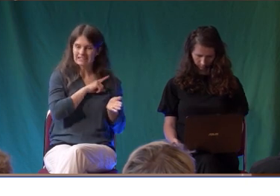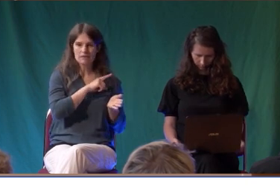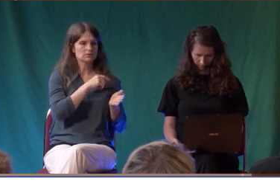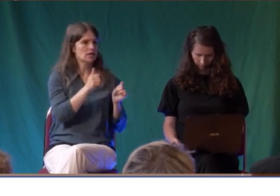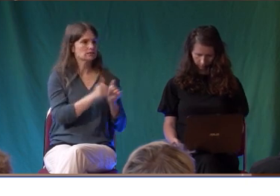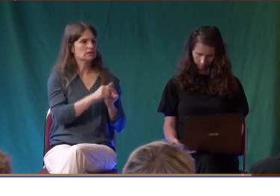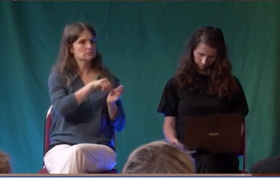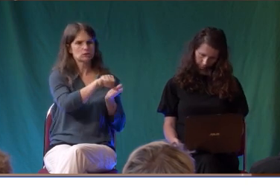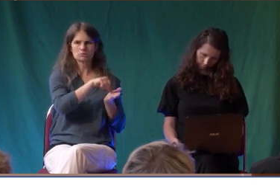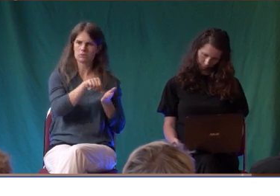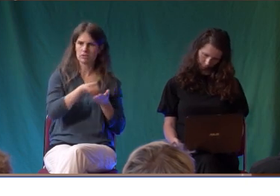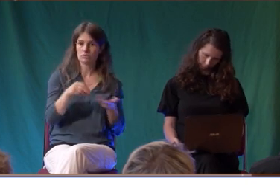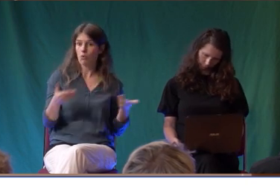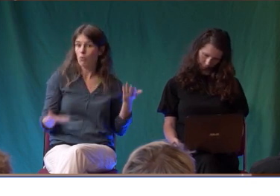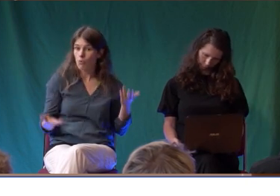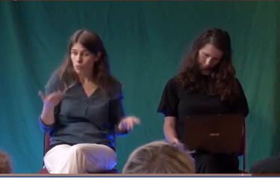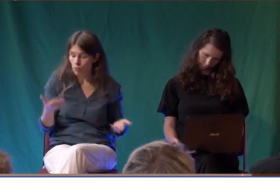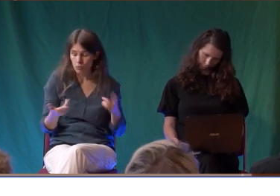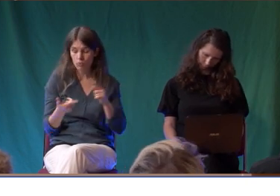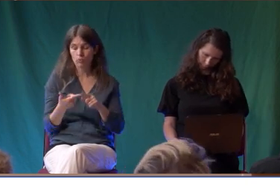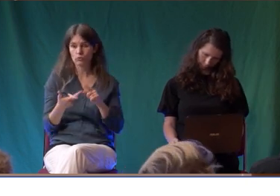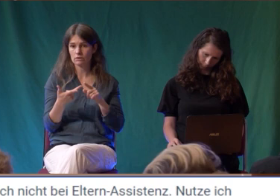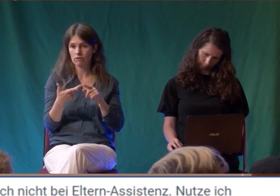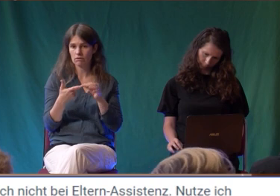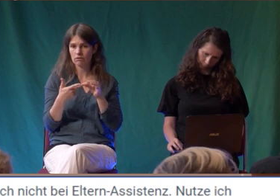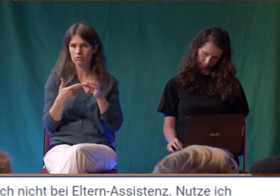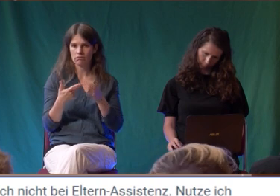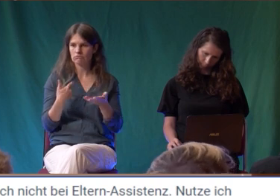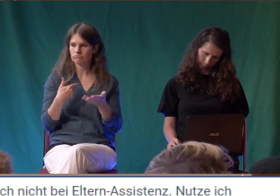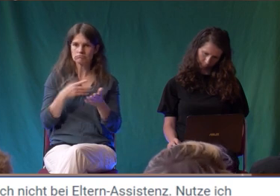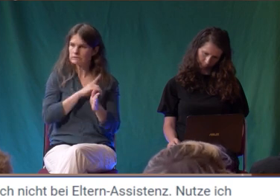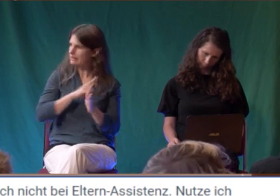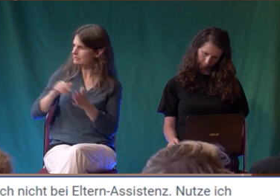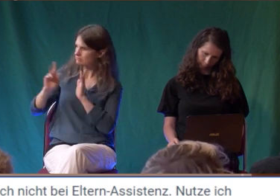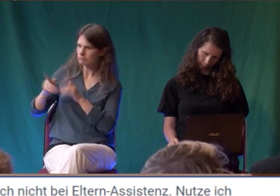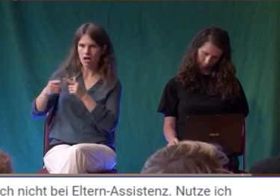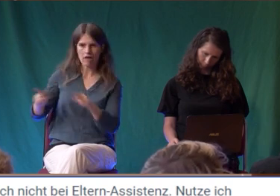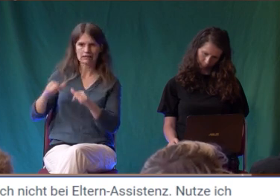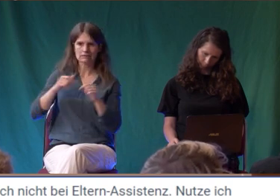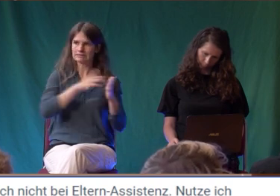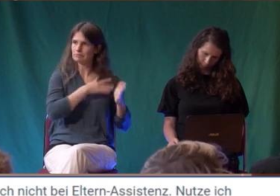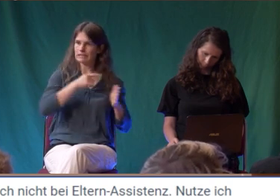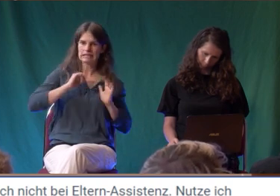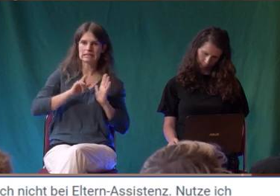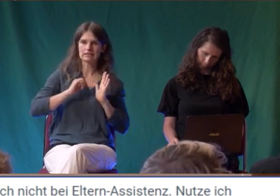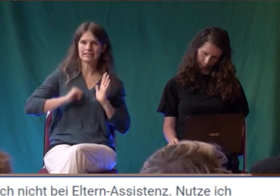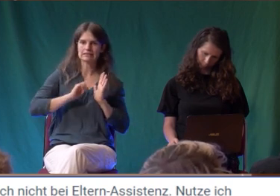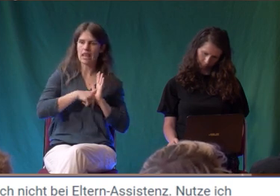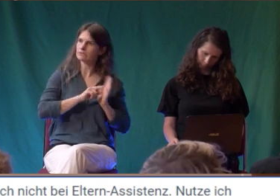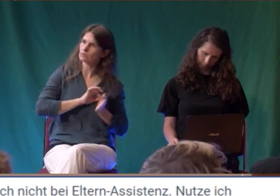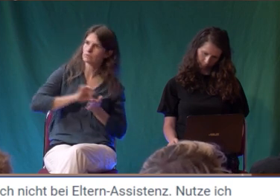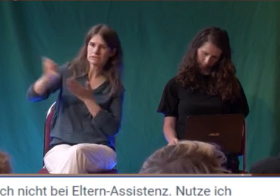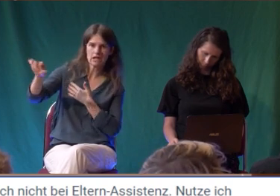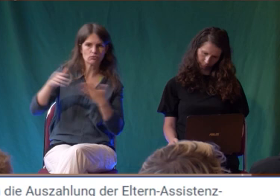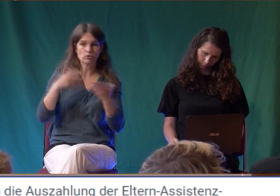assistenzkräfte bezahlen oder auch ein Dienstleister bezahlen oder auch beides ich empfehle Eltern tatsächlich